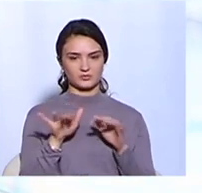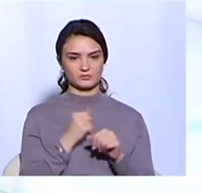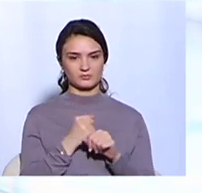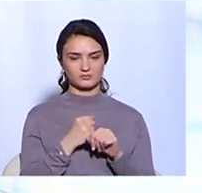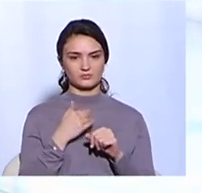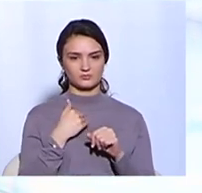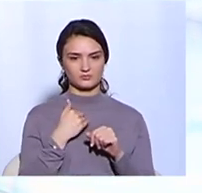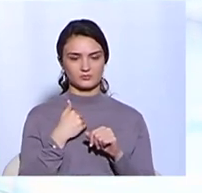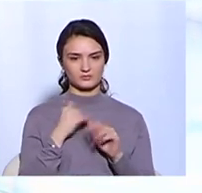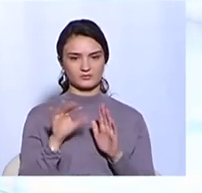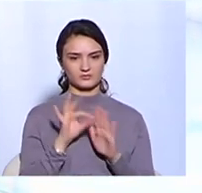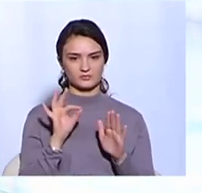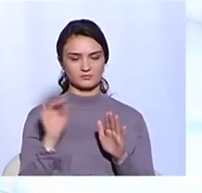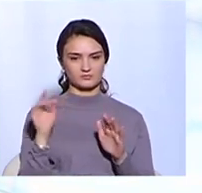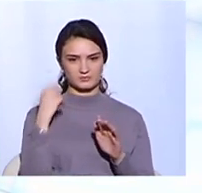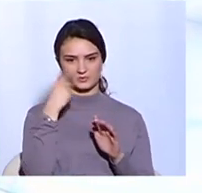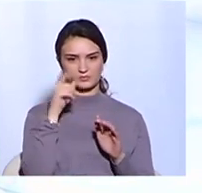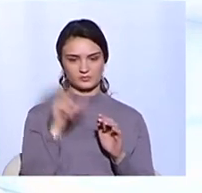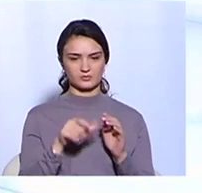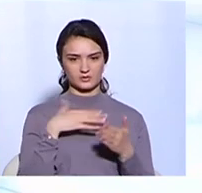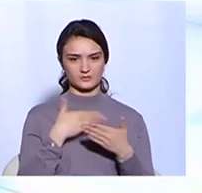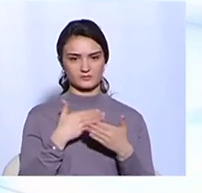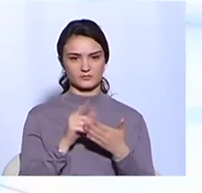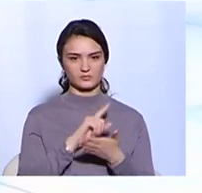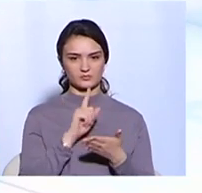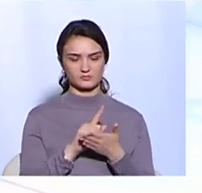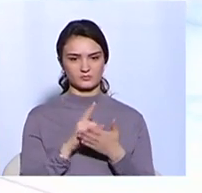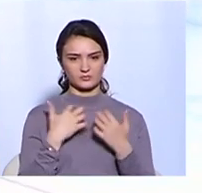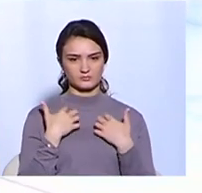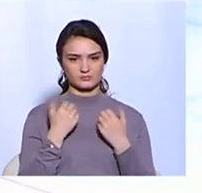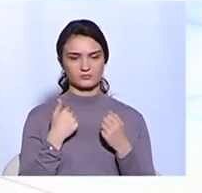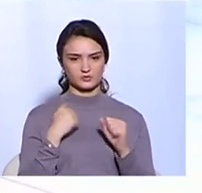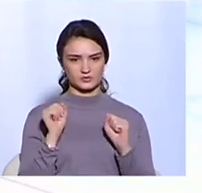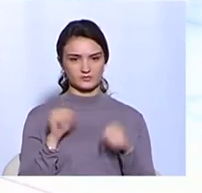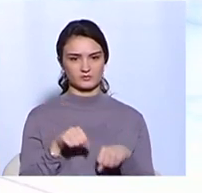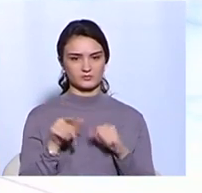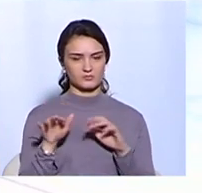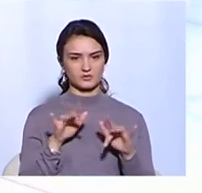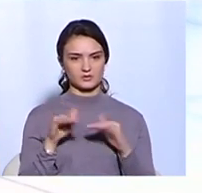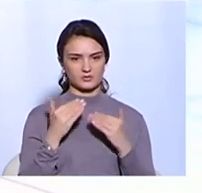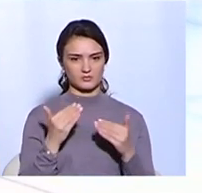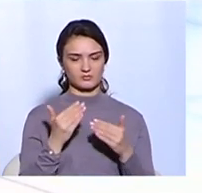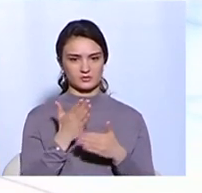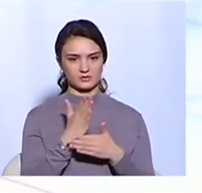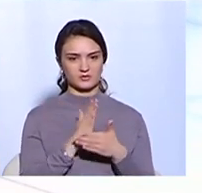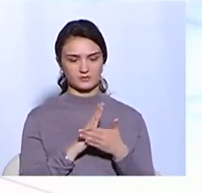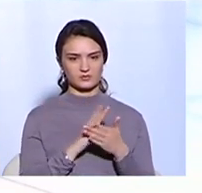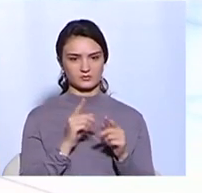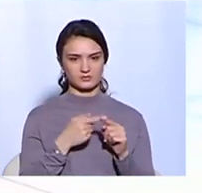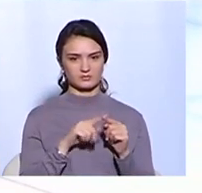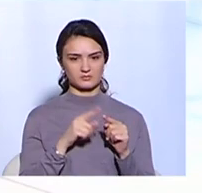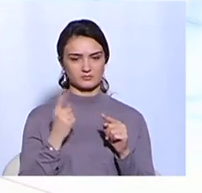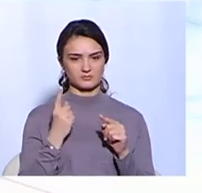ანუ ჩვენი ფიზიკური აქტივობა ამ შემთხვევაში აუცილებლად არის ჯამური. ანუ ჩვენ შეგვიძლია რომ მოძრაობები დავყოთ დღის განმავლობაში და